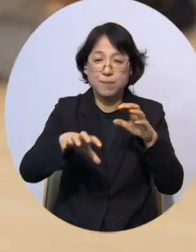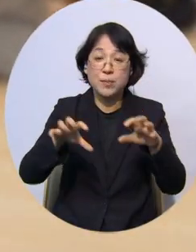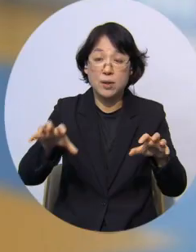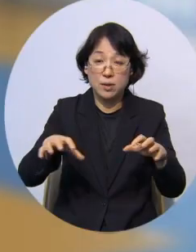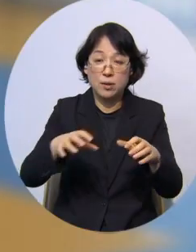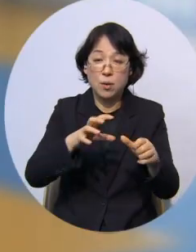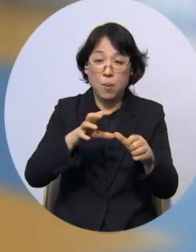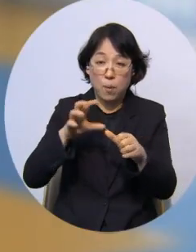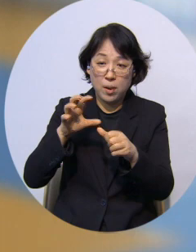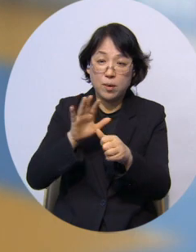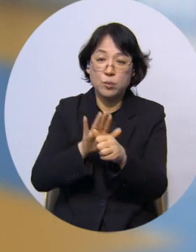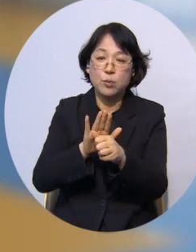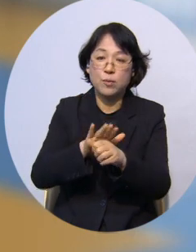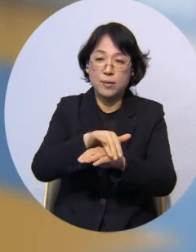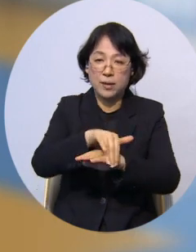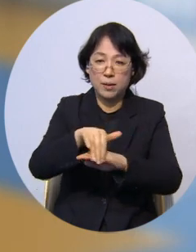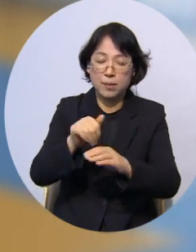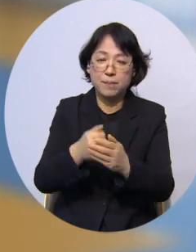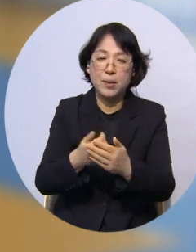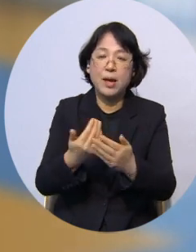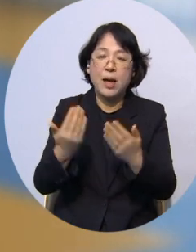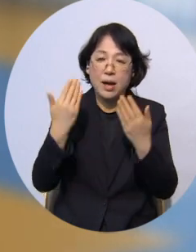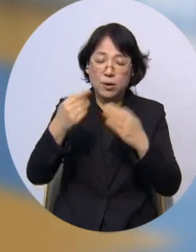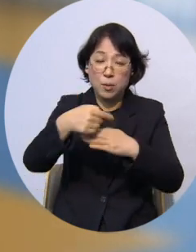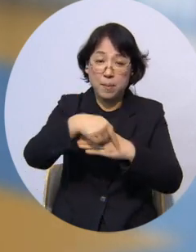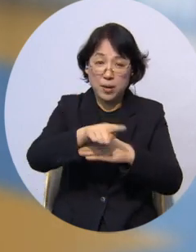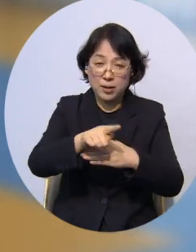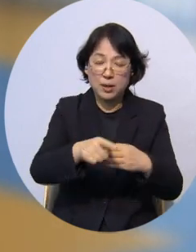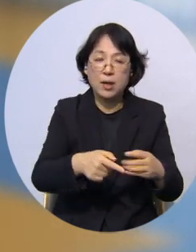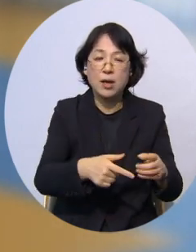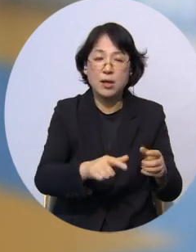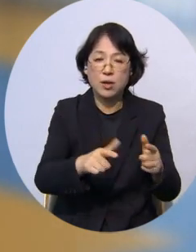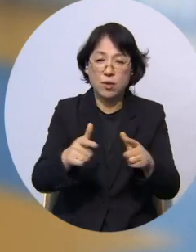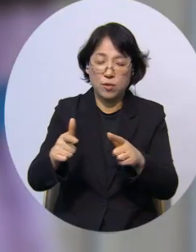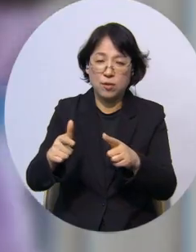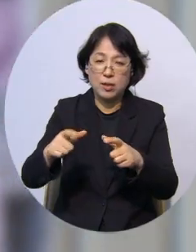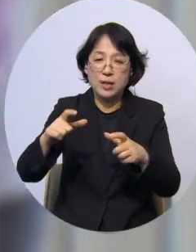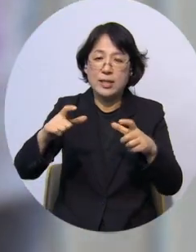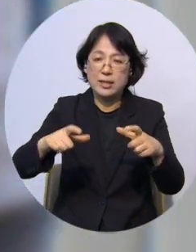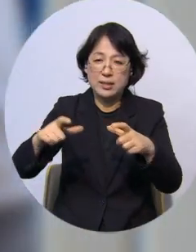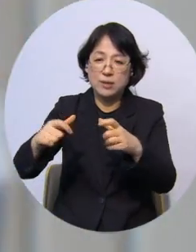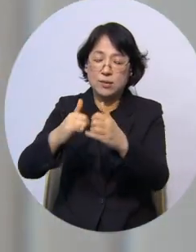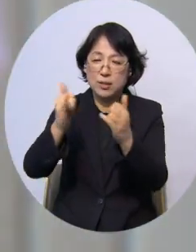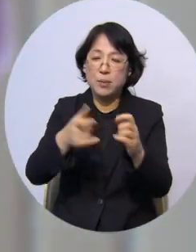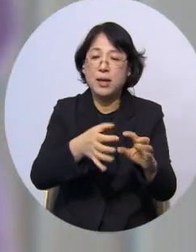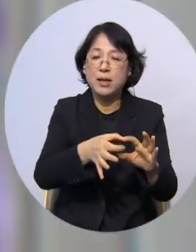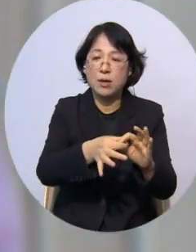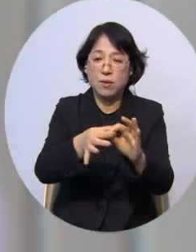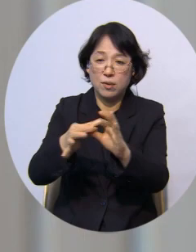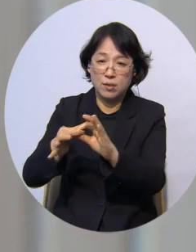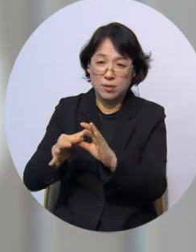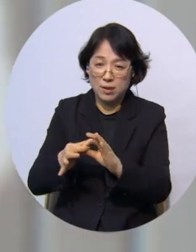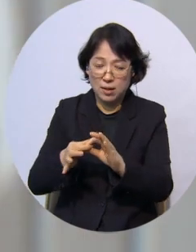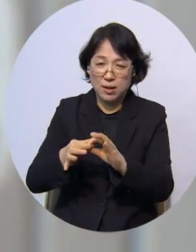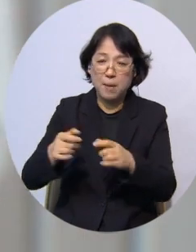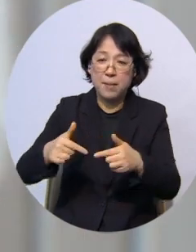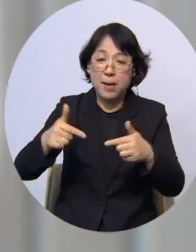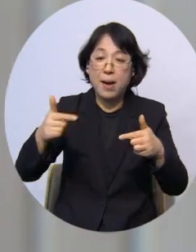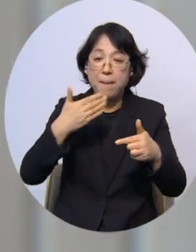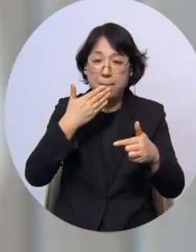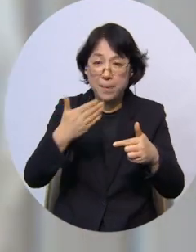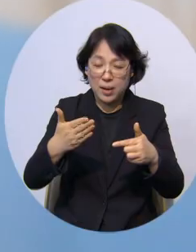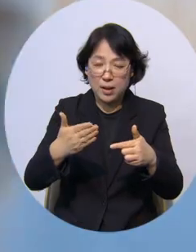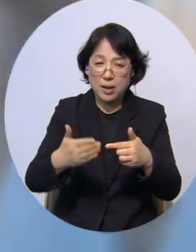예정입니다 또 학교 받기나 여러 학교가 연계된 늘본 프로그램이 활성화될 수 있도록 불필요한 규제는 개선한다